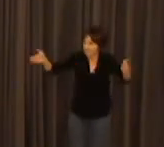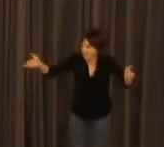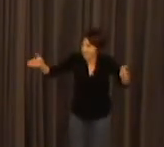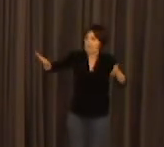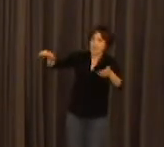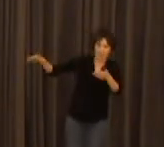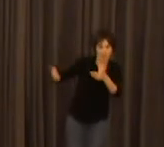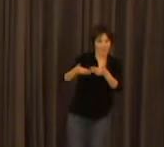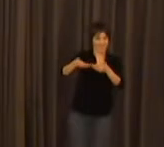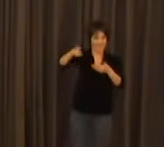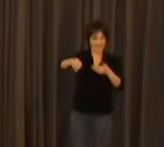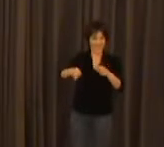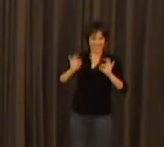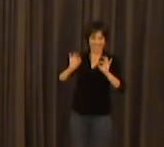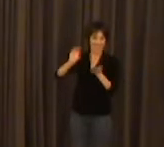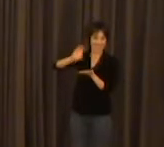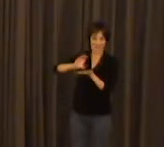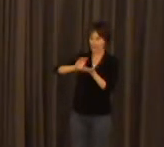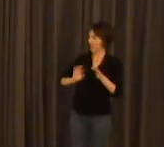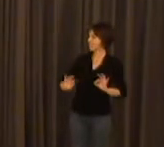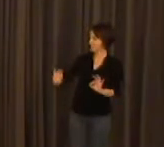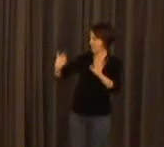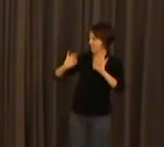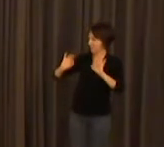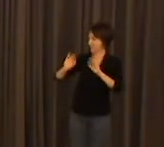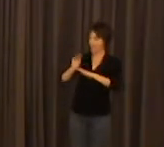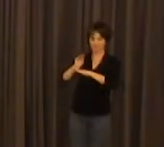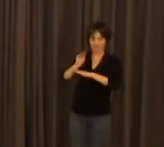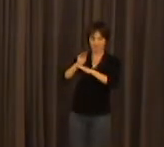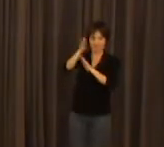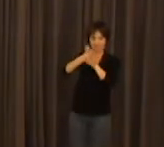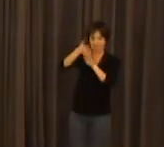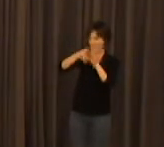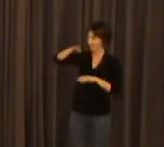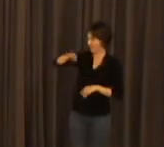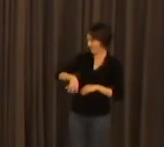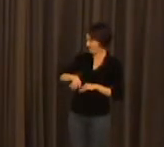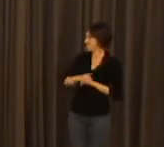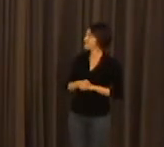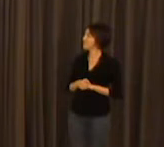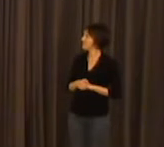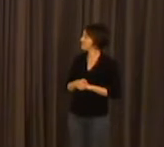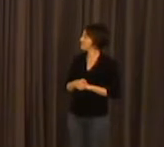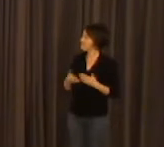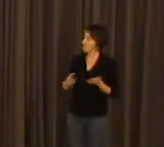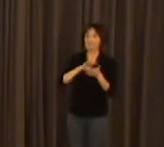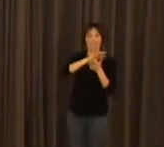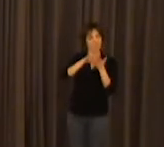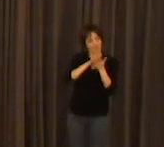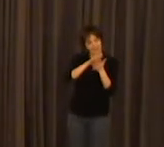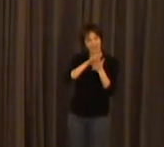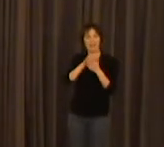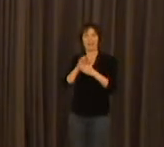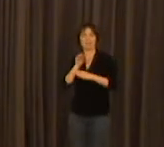cloenda del curs d'especialista docent en llengua de signes catalana, gramàtica i didàctica